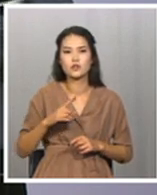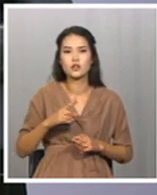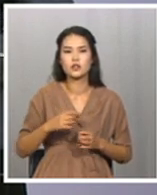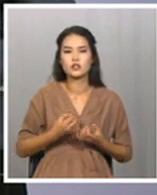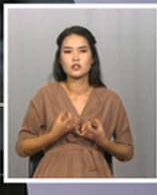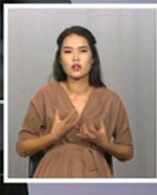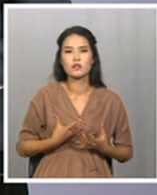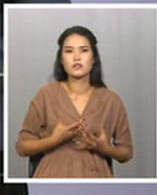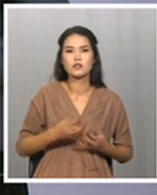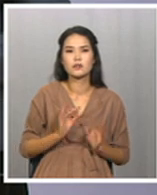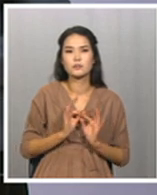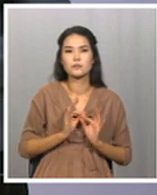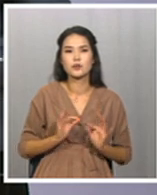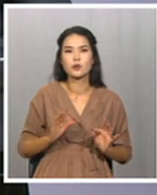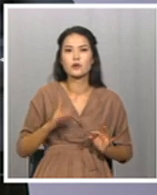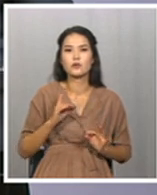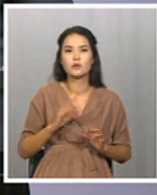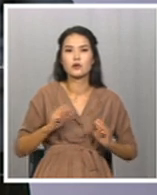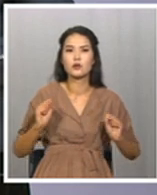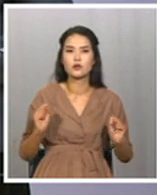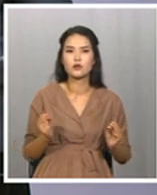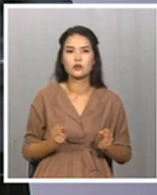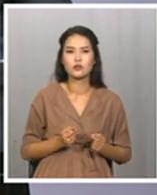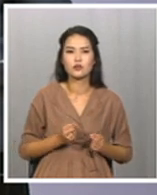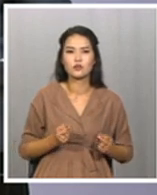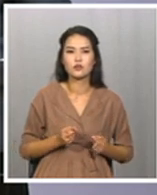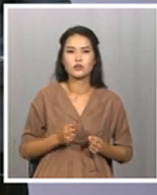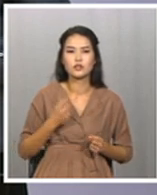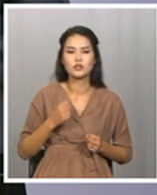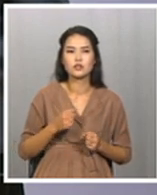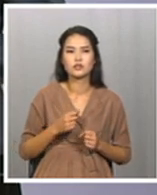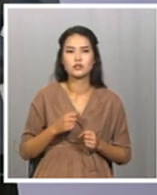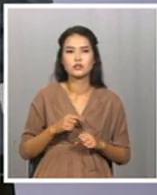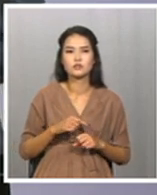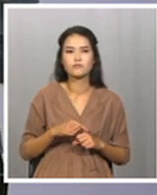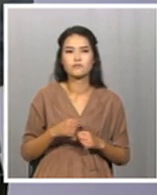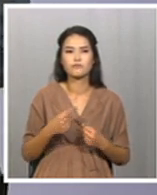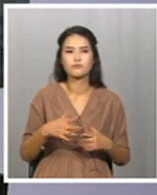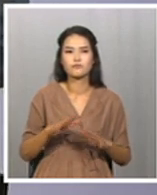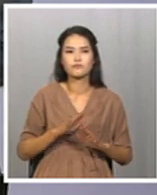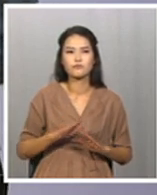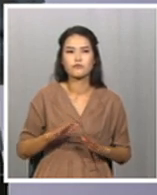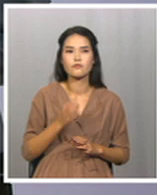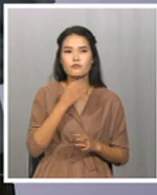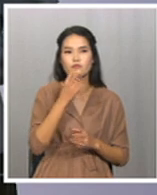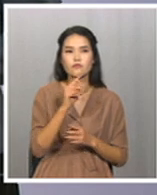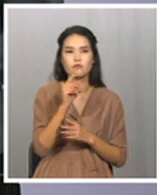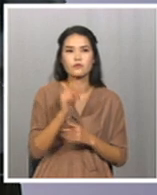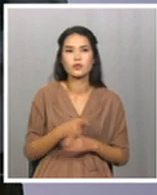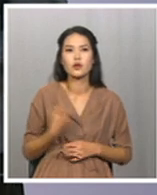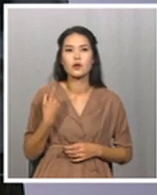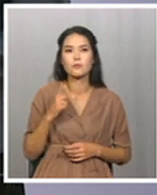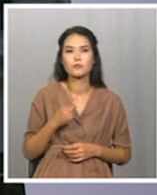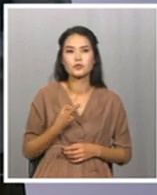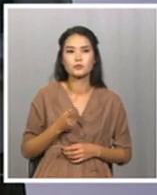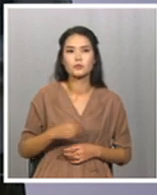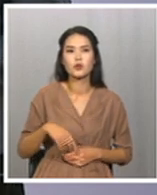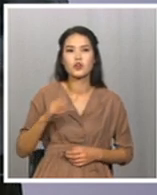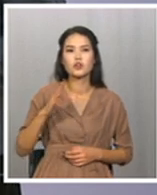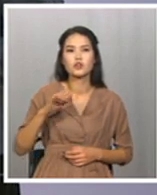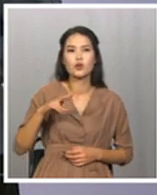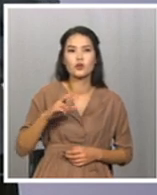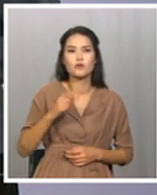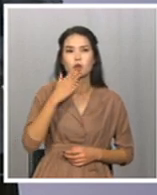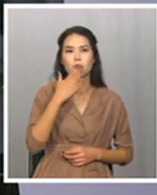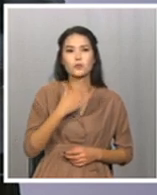совершенную, прекрасную, но холодную и недоступную. Ответьте на вопросы. Почему же